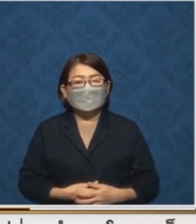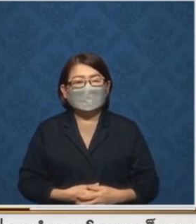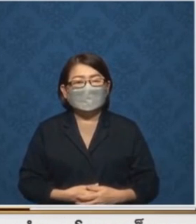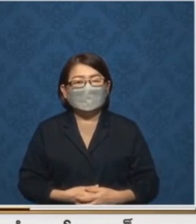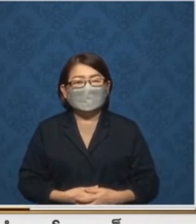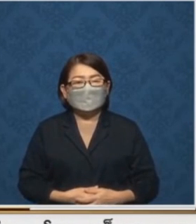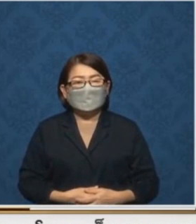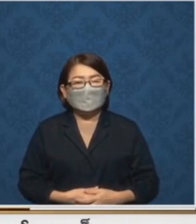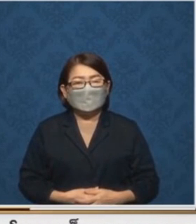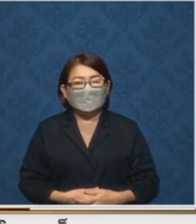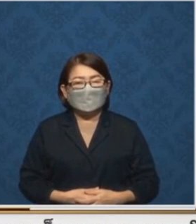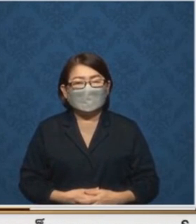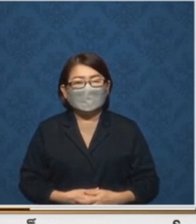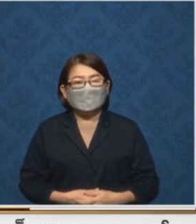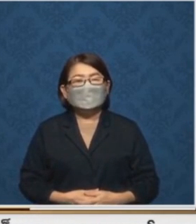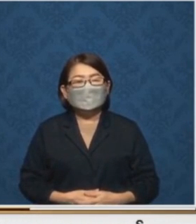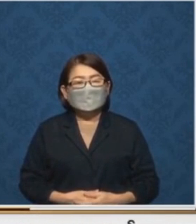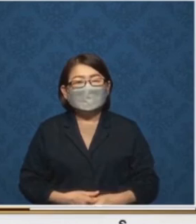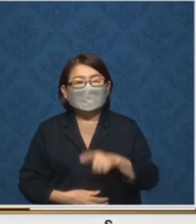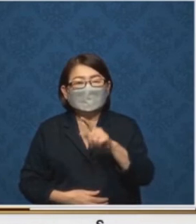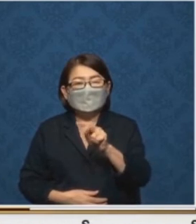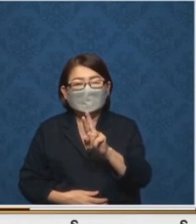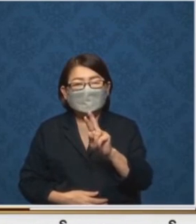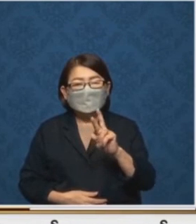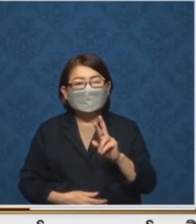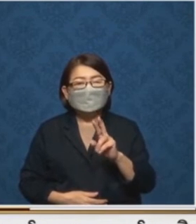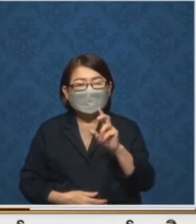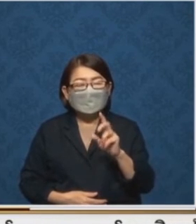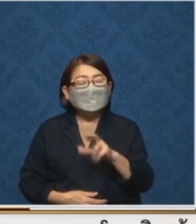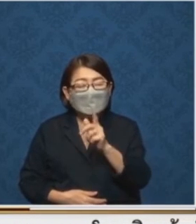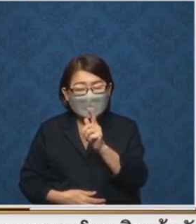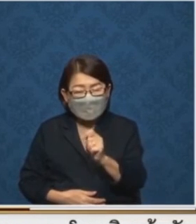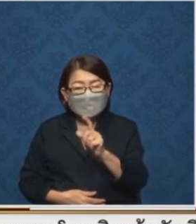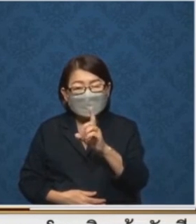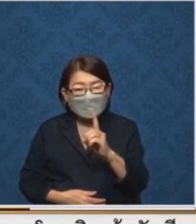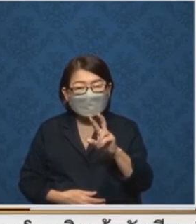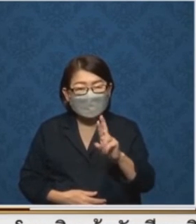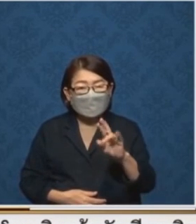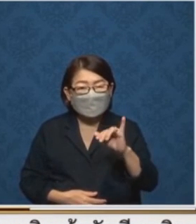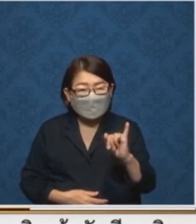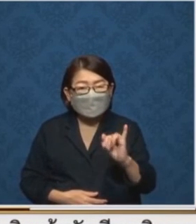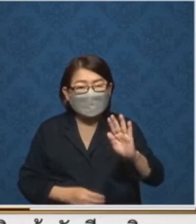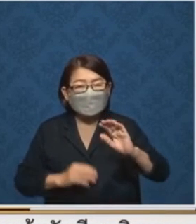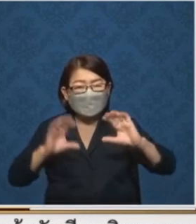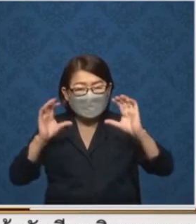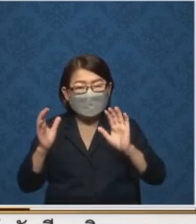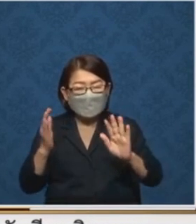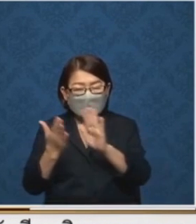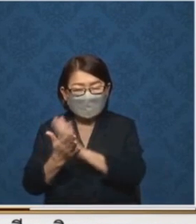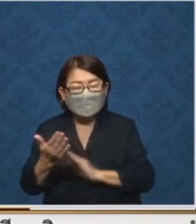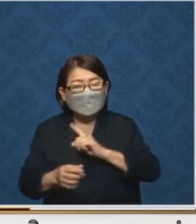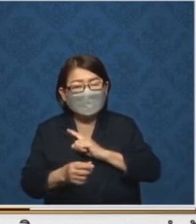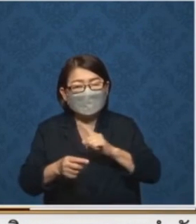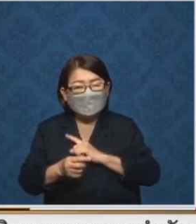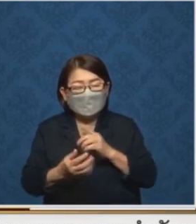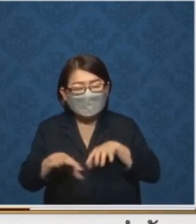ผมอยากjarก prods รุปในนาทีสุดท้ายในช่วง 2-3 นาทีต่อไปนี้ว่าโควิดเชื่อ